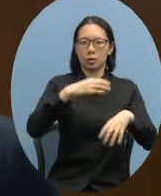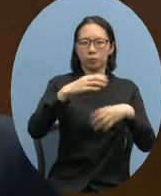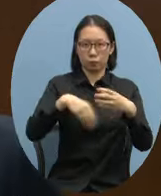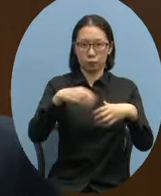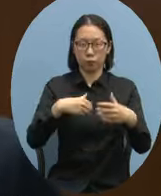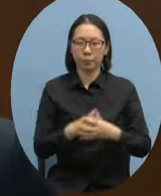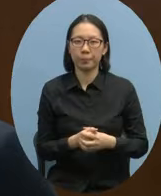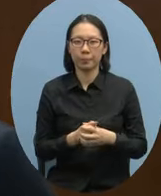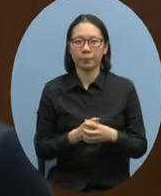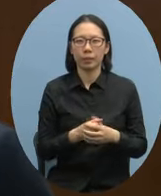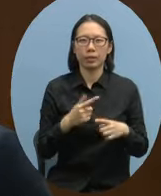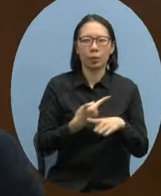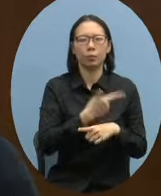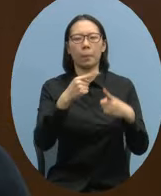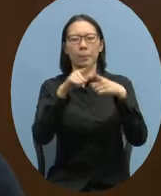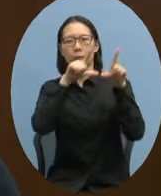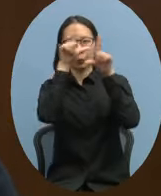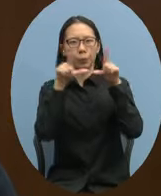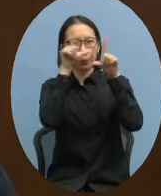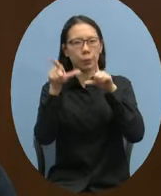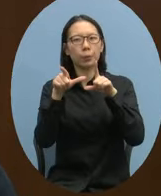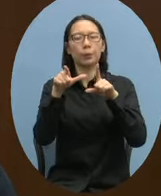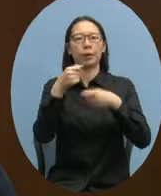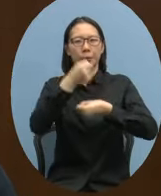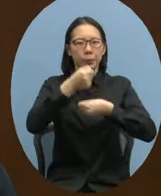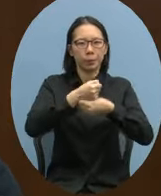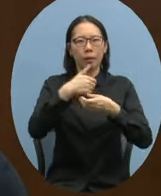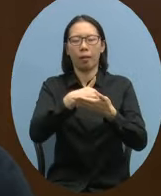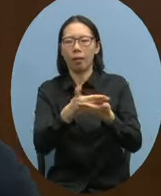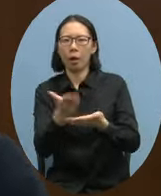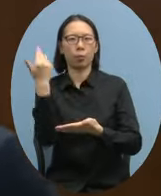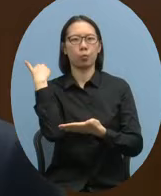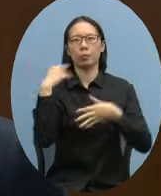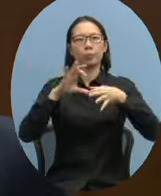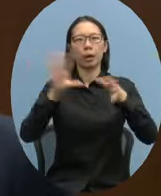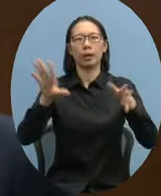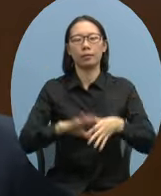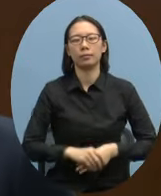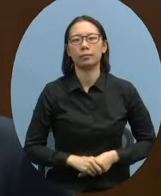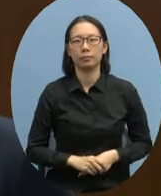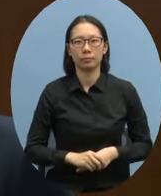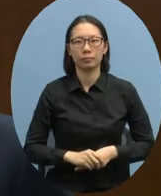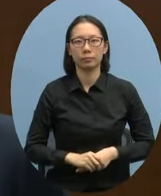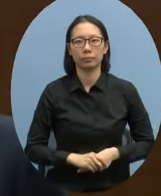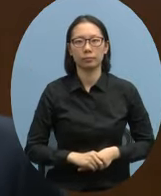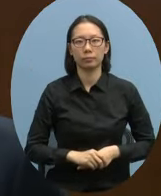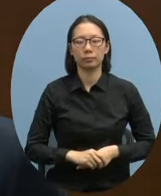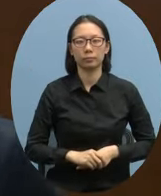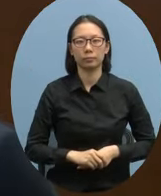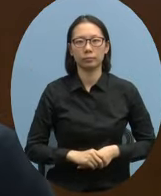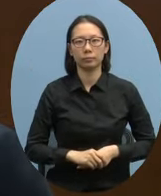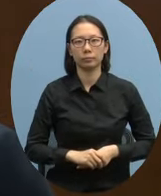區很多的民生項目其實是沒有分那個的背景的，但當然如果我們去到那個議會裏